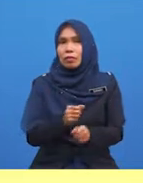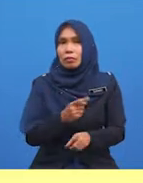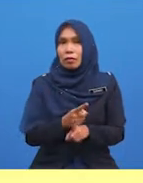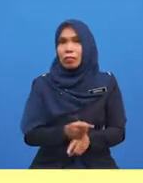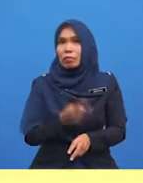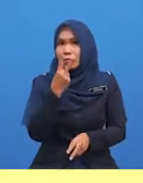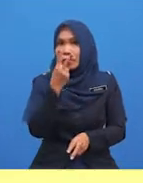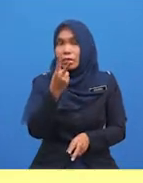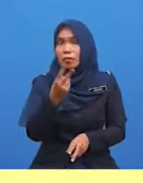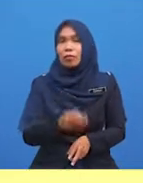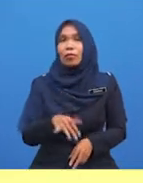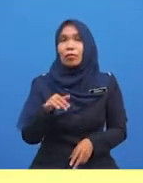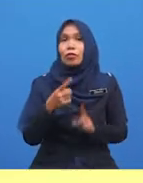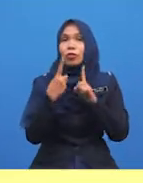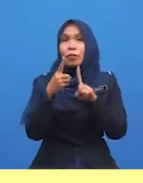yang salah.